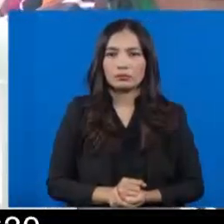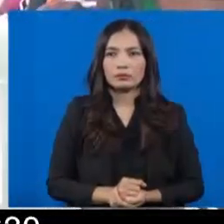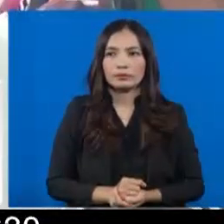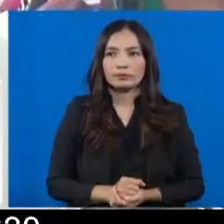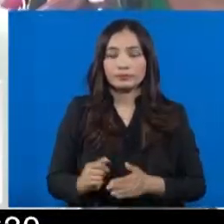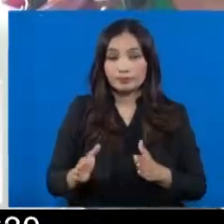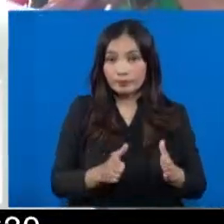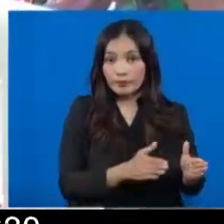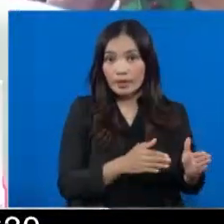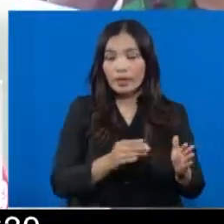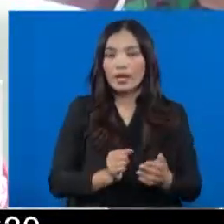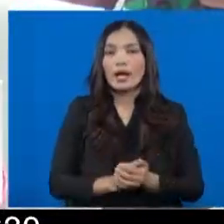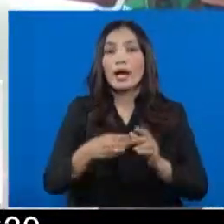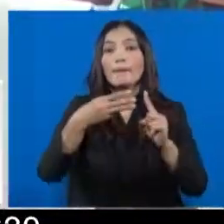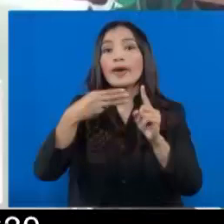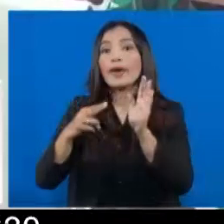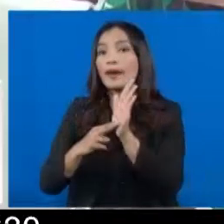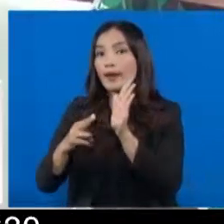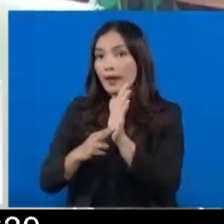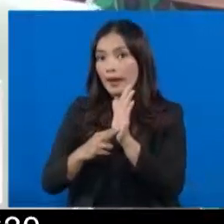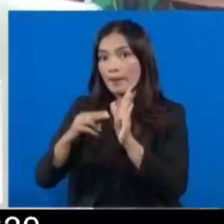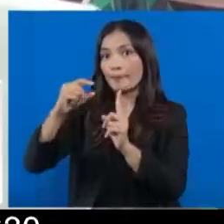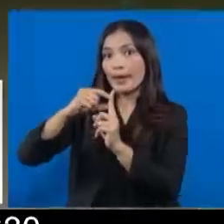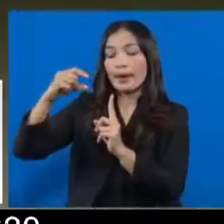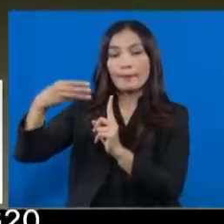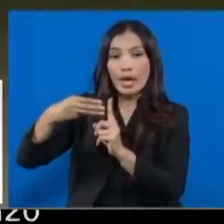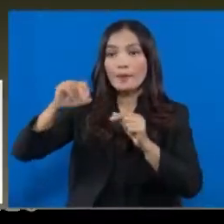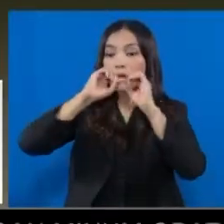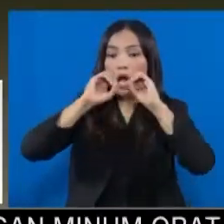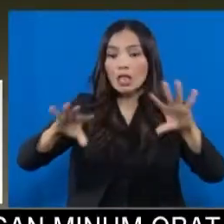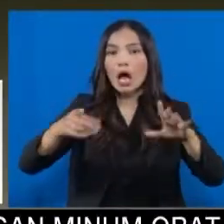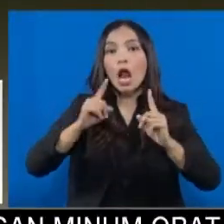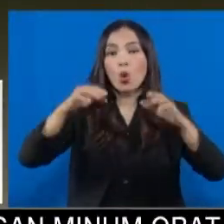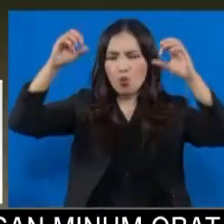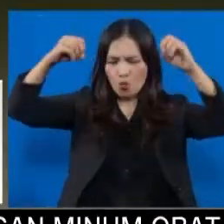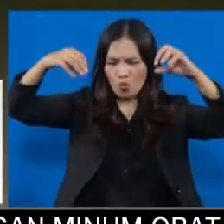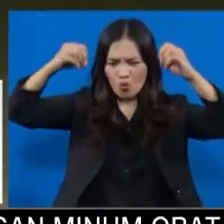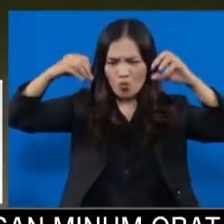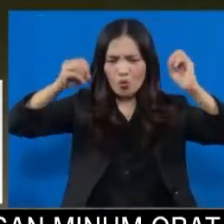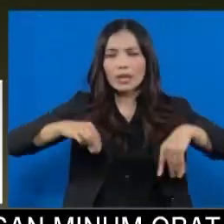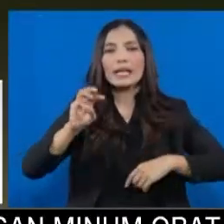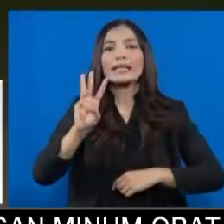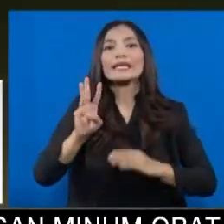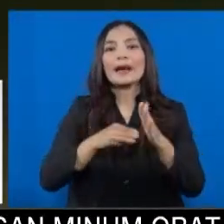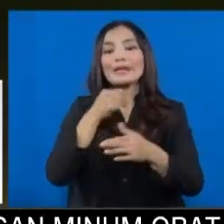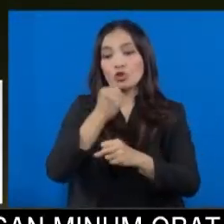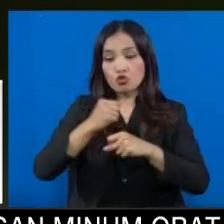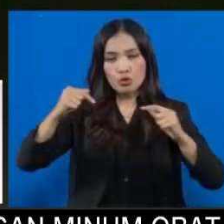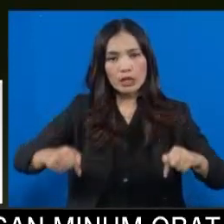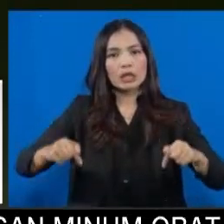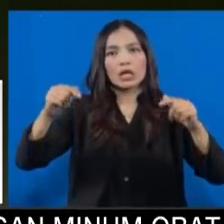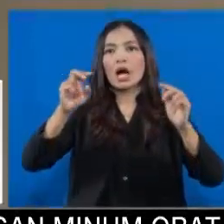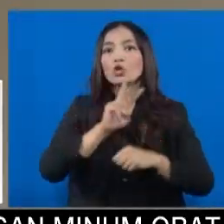Sementara itu, Badan Nasional Penanggulangan Bencana atau BNPB menyatakan tingginya intensitas curah hujan selama 3 pekan terakhir telah